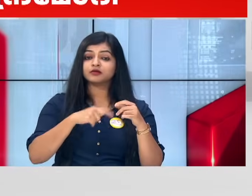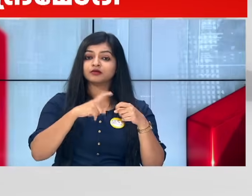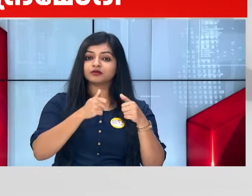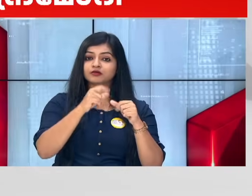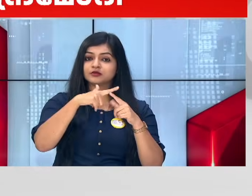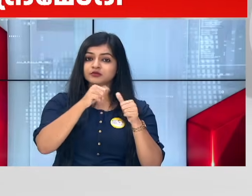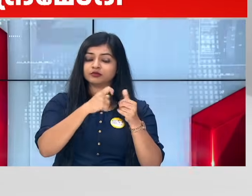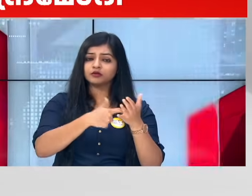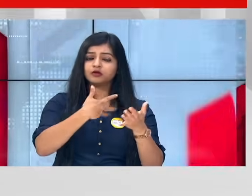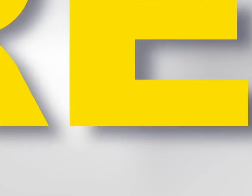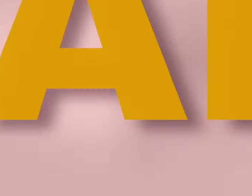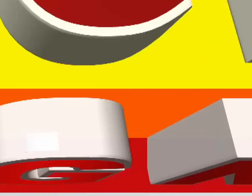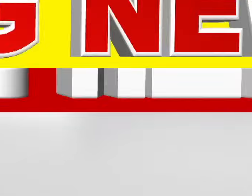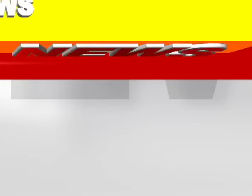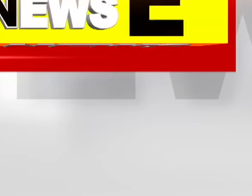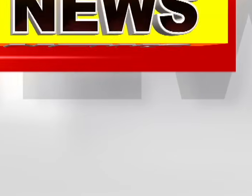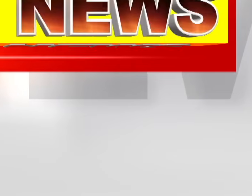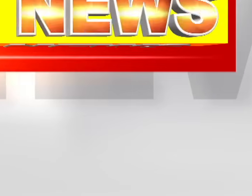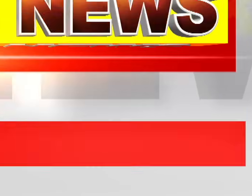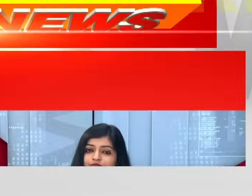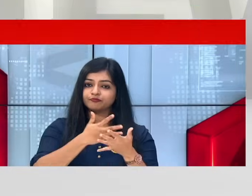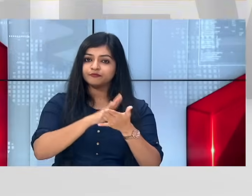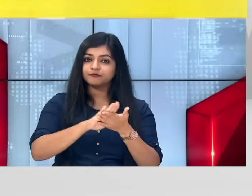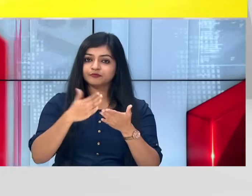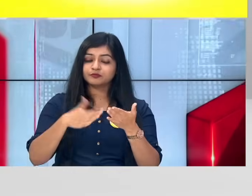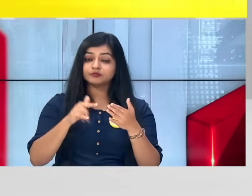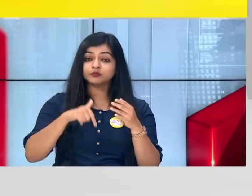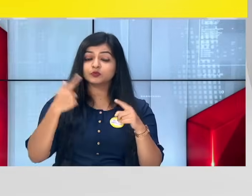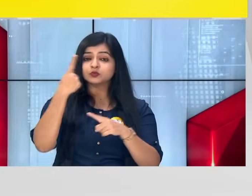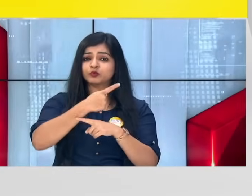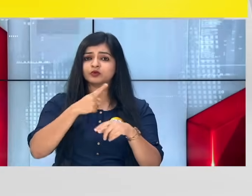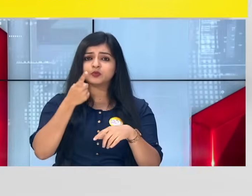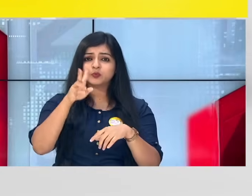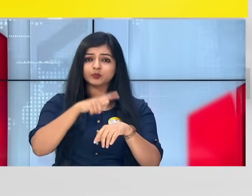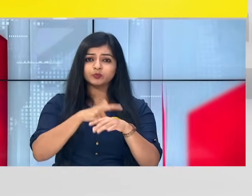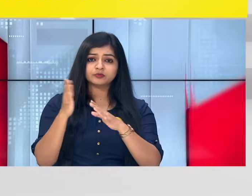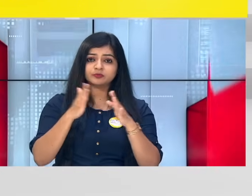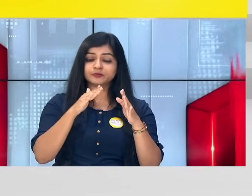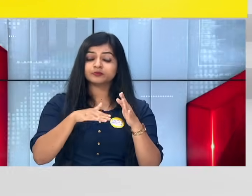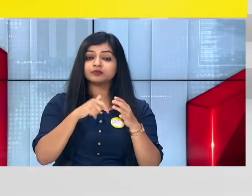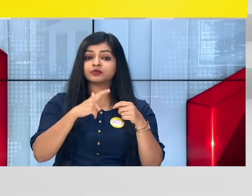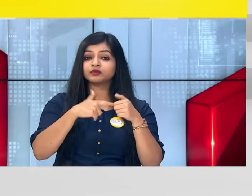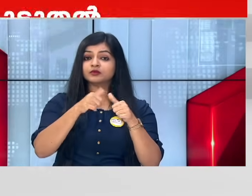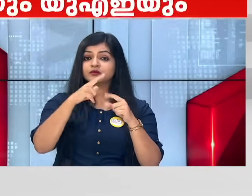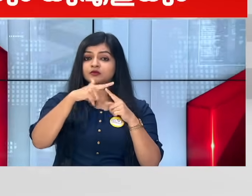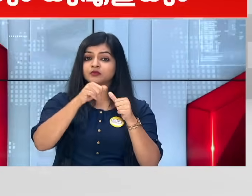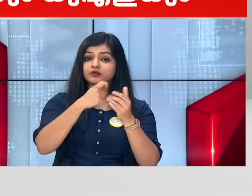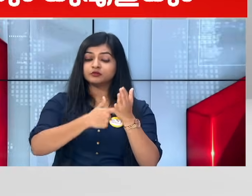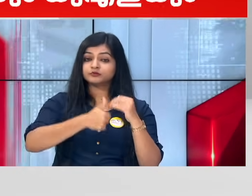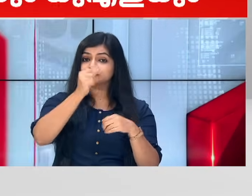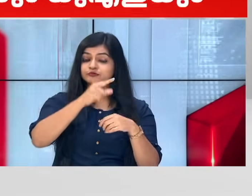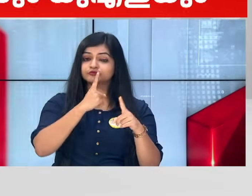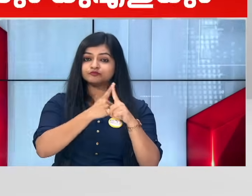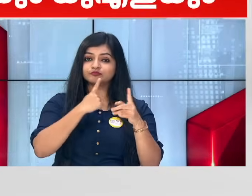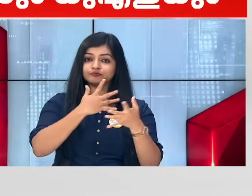കുറിച്ചാണ് പ്രധാനമായും ചർച്ച ചെയ്തത്. അതിനുശേഷം ഇന്ന് ഏതാണ്ട് ഒരു 12 മണിയോടുകൂടിയാണ് അദ്ദേഹം ഖത്തർ അമീറുമായി കൂടിക്കാഴ്ച നടത്തിയത്.